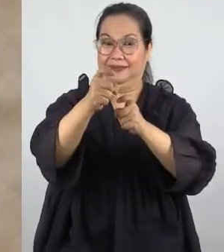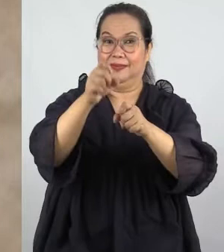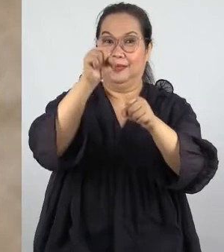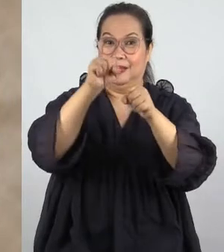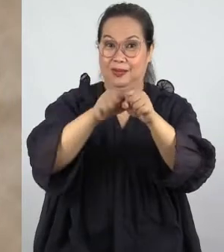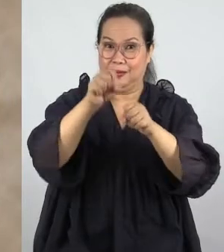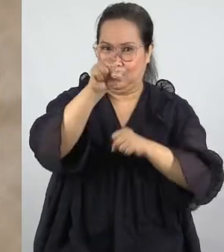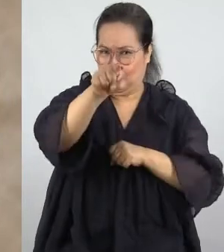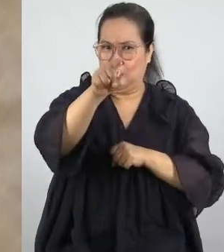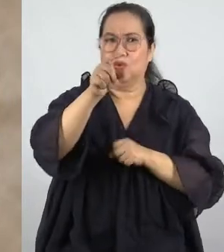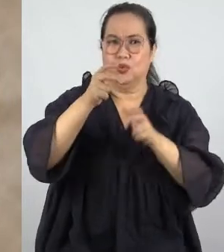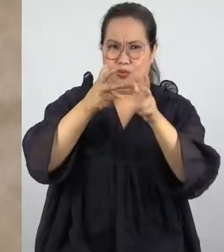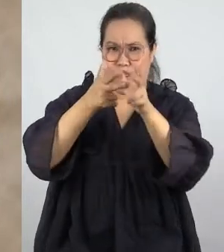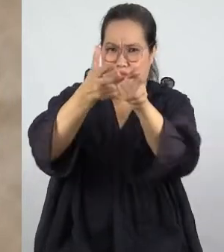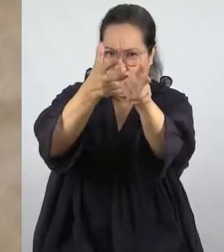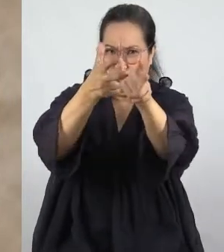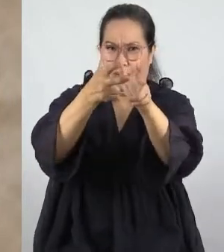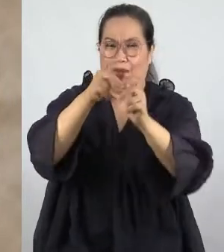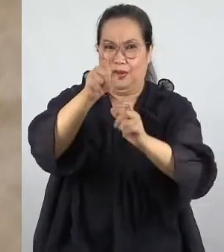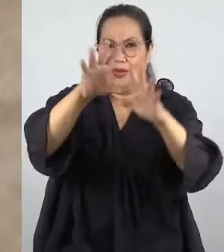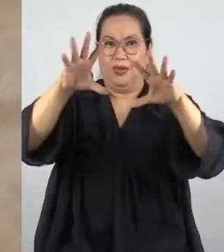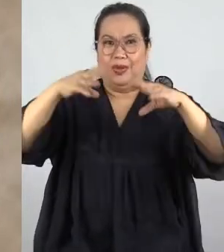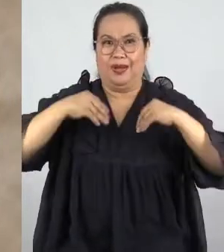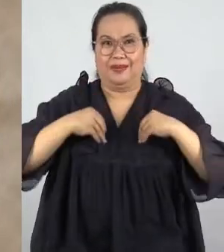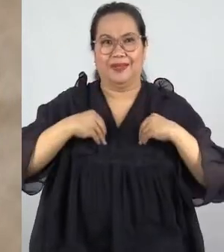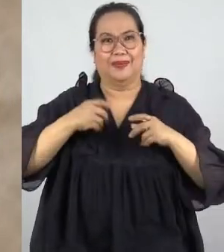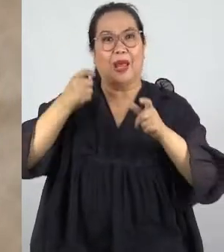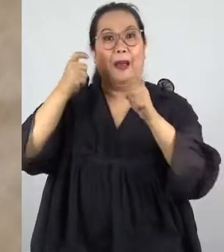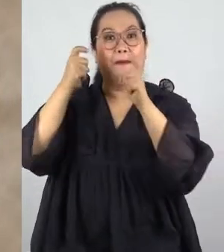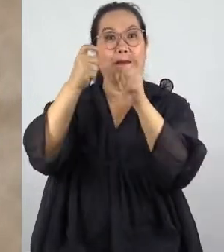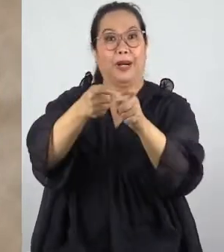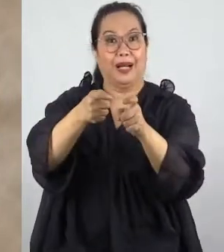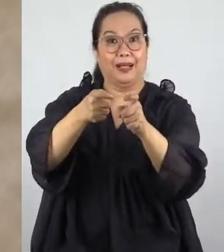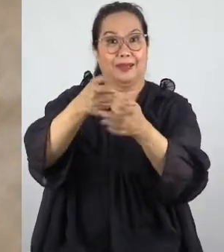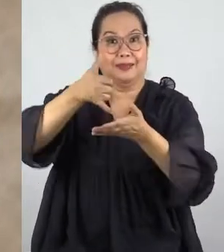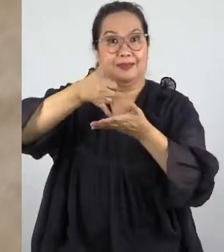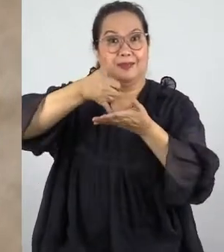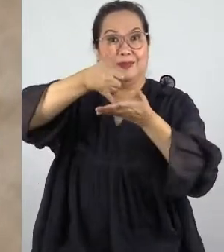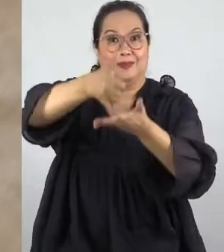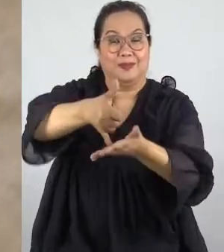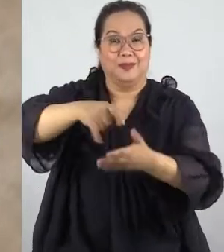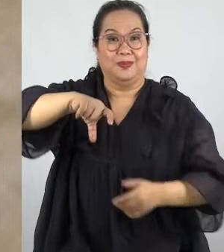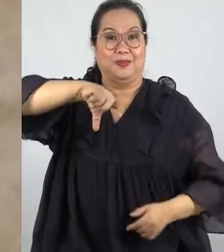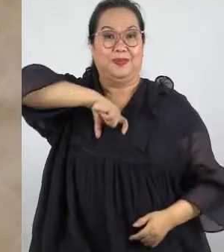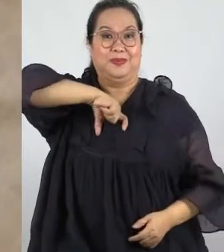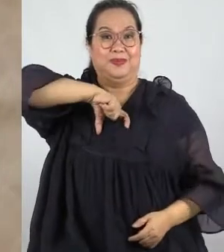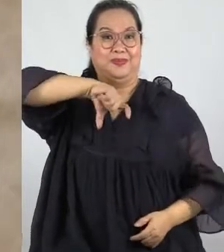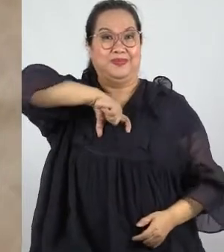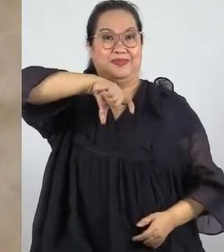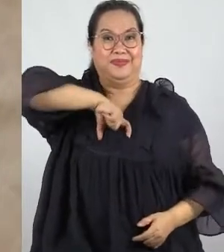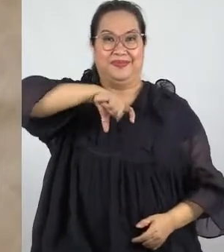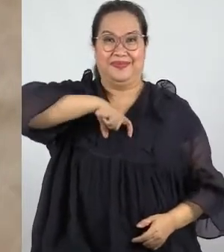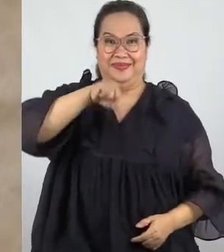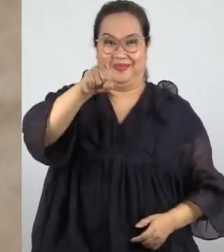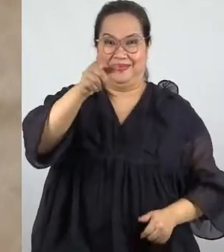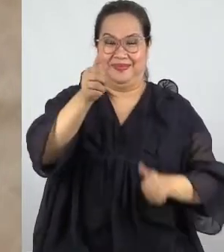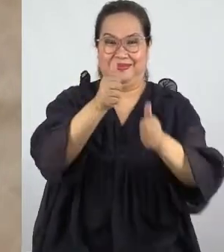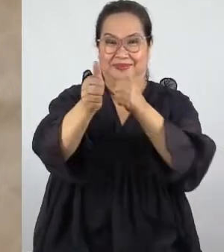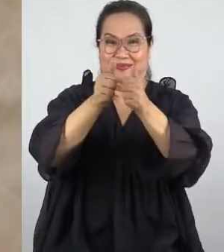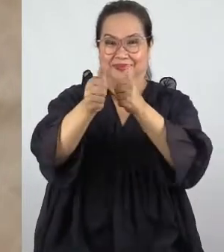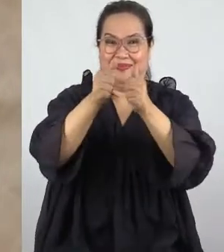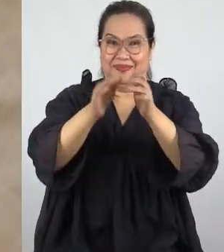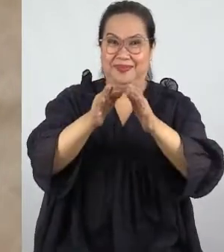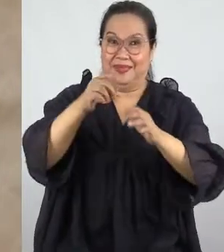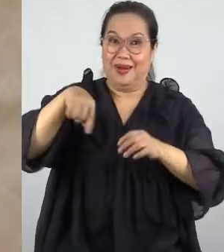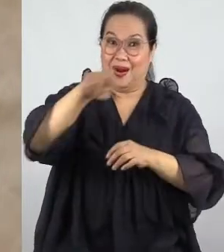So run that you may obtain it. Isa pong paligsahan, isa pong takbuhan. At ang